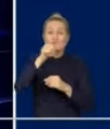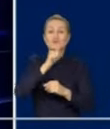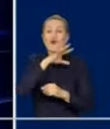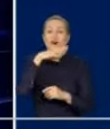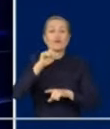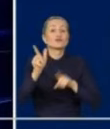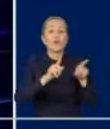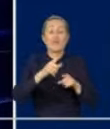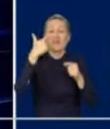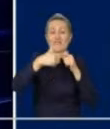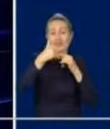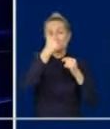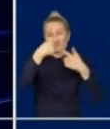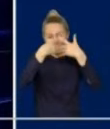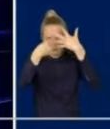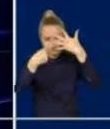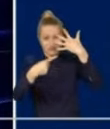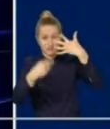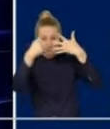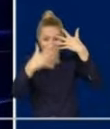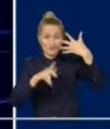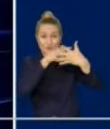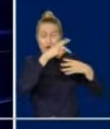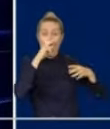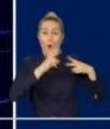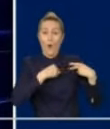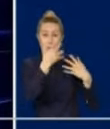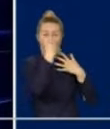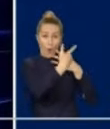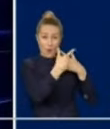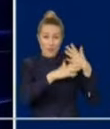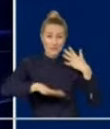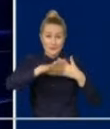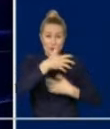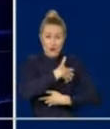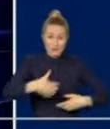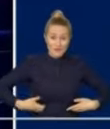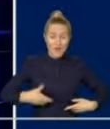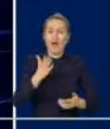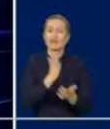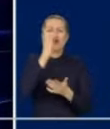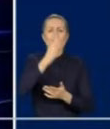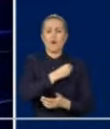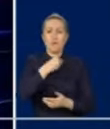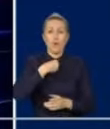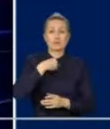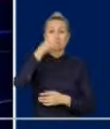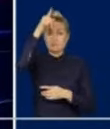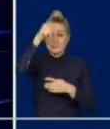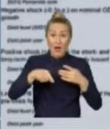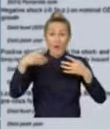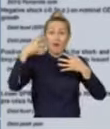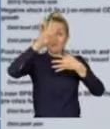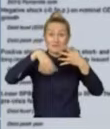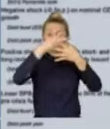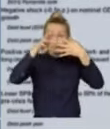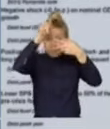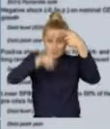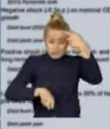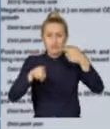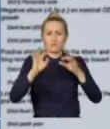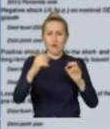20 różnych parametrów, które Komisja brała pod uwagę oceniając gospodarki, tylko Polska wszystkie zaliczyła pozytywnie. Wbrew temu,